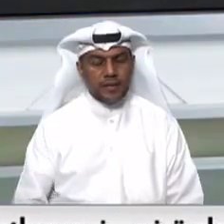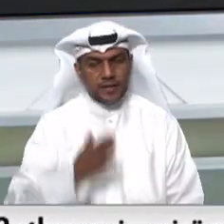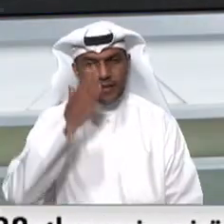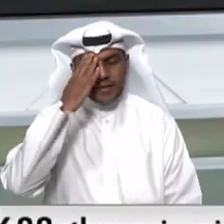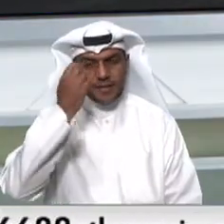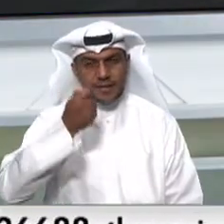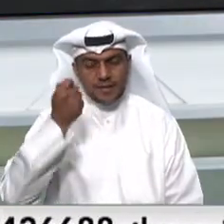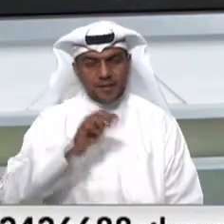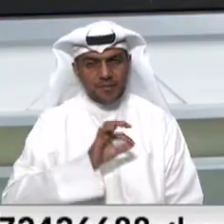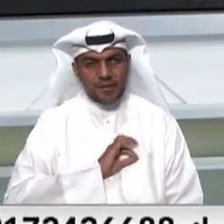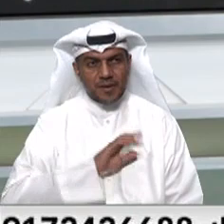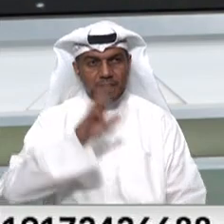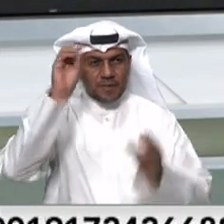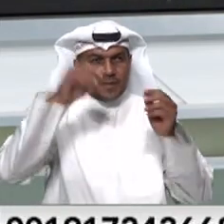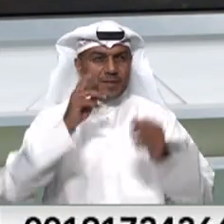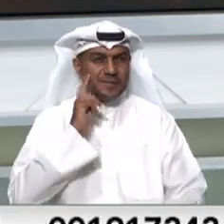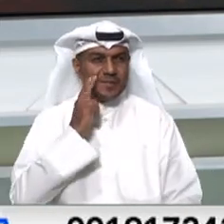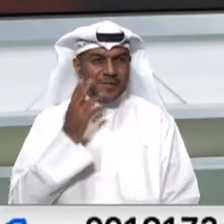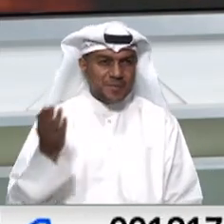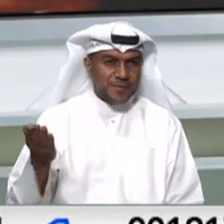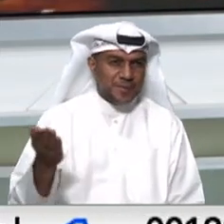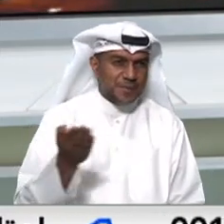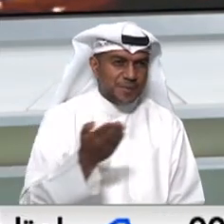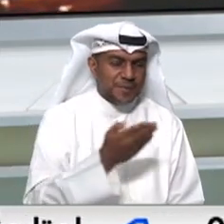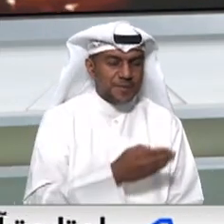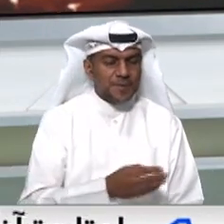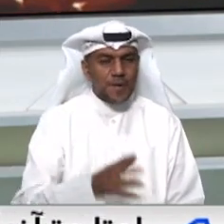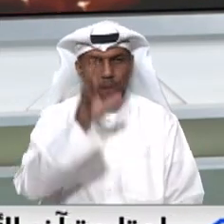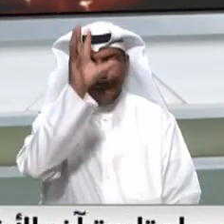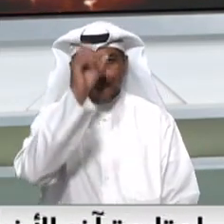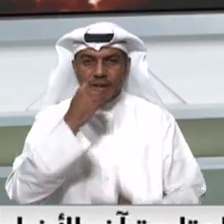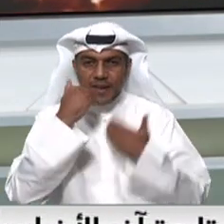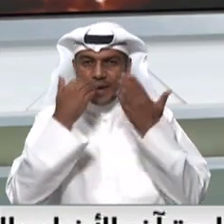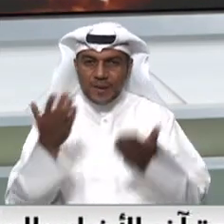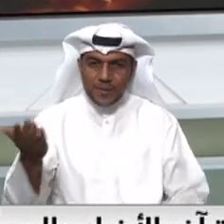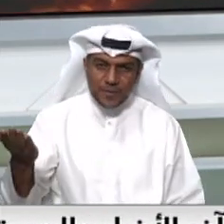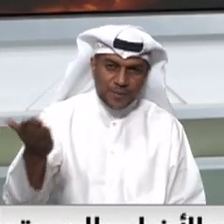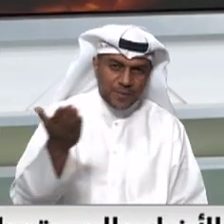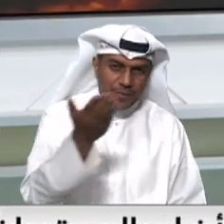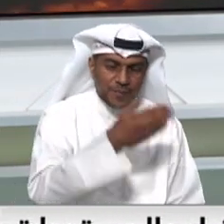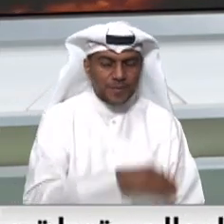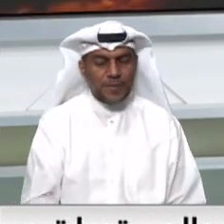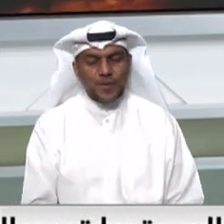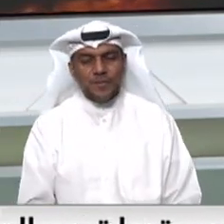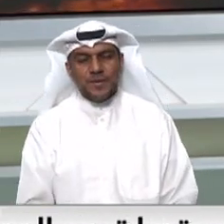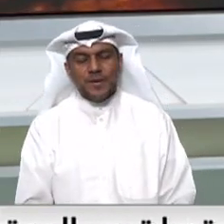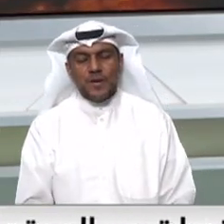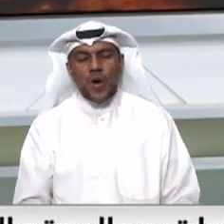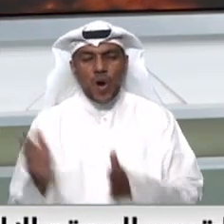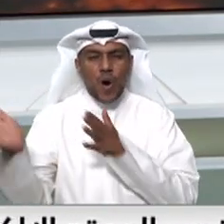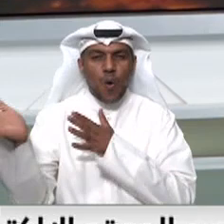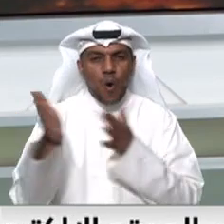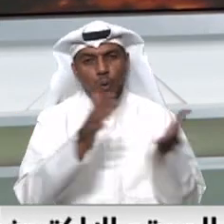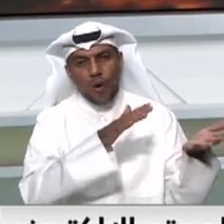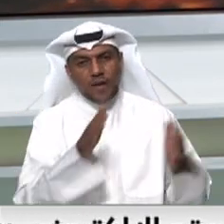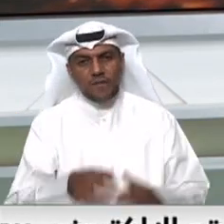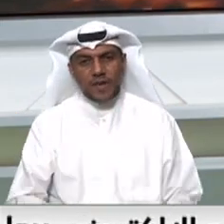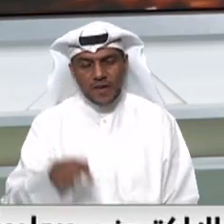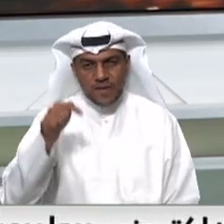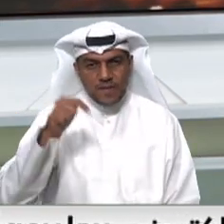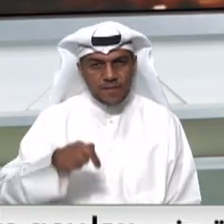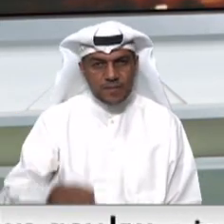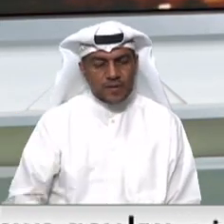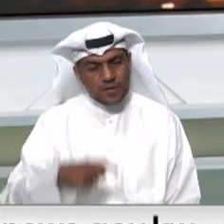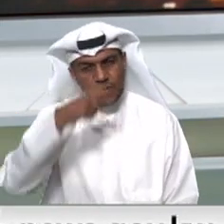السلام عليكم ورحمة الله وبركاته أعزائي المشاهدين، مساكم الله بالخير في نشرتنا الجوية لهذا المساء. أجواءنا اليوم بشكل عام